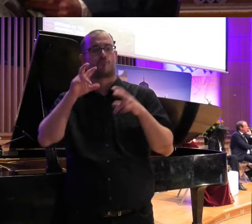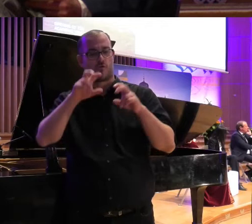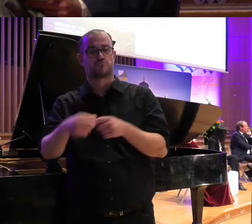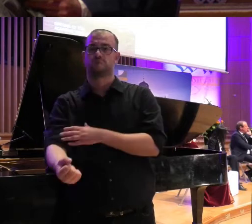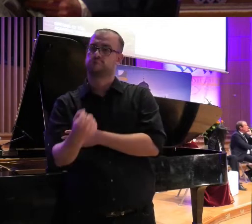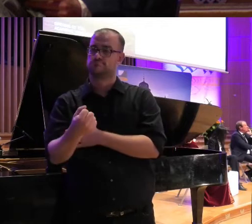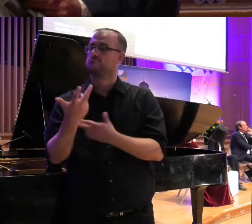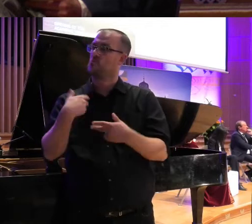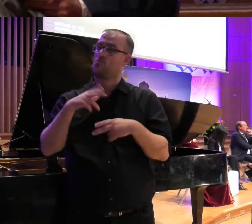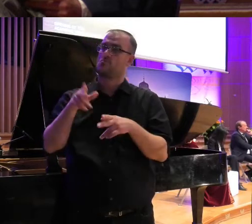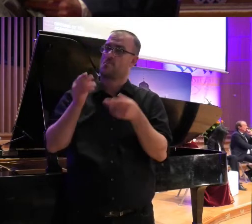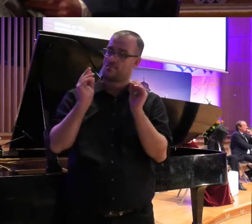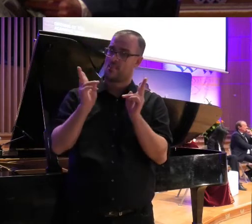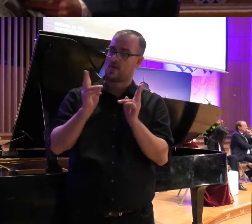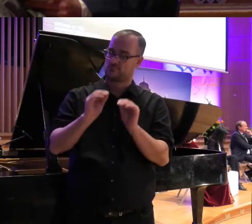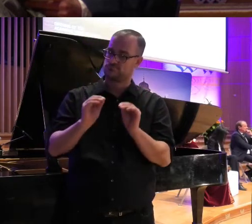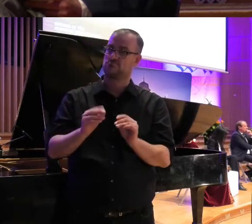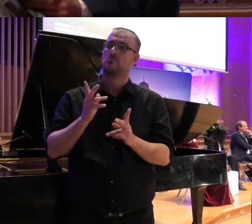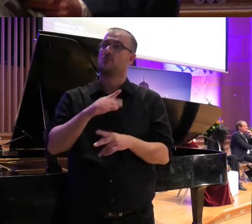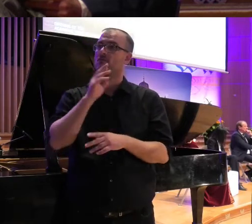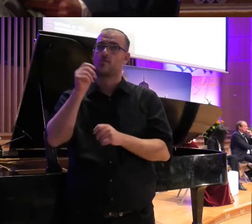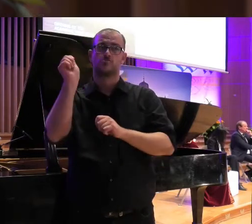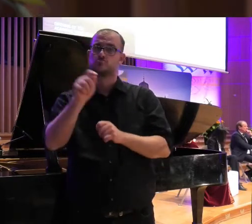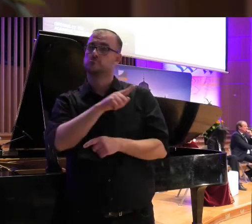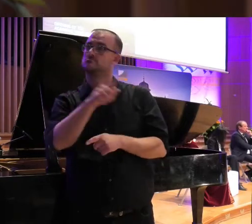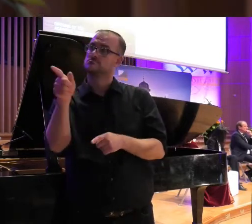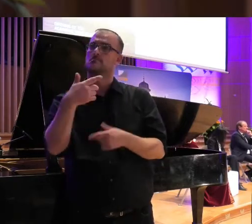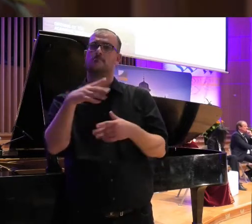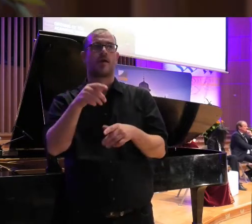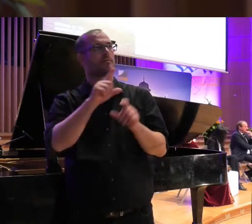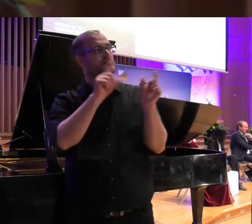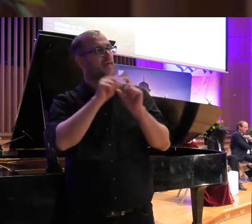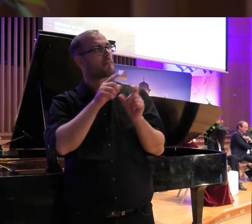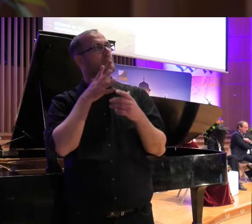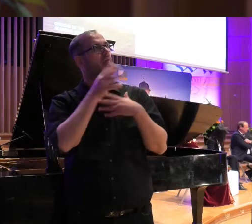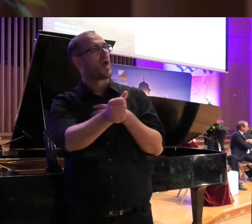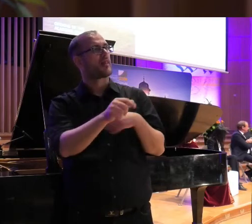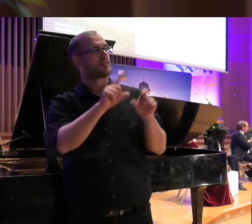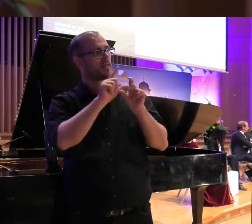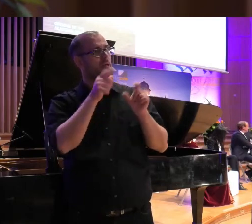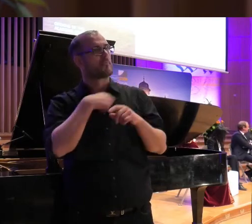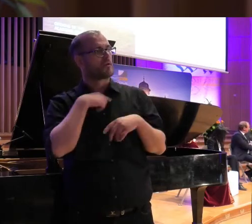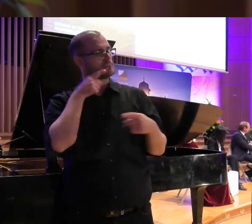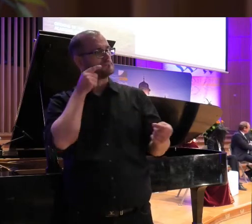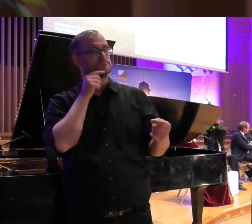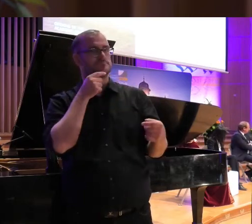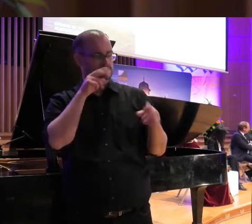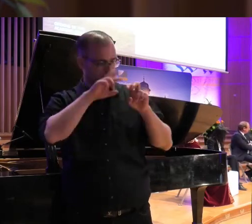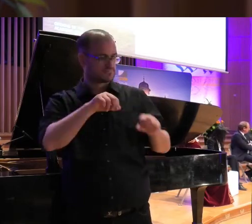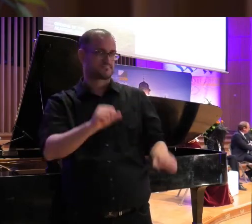der Lehre gibt es jetzt schon die Möglichkeit für viele Studierende, sich mit Nachhaltigkeitsthemen auseinanderzusetzen. Das soll aber noch sehr,